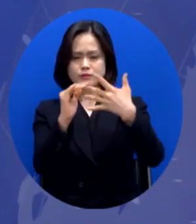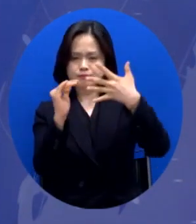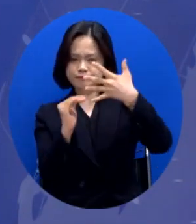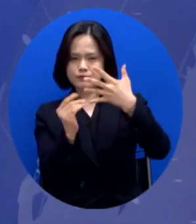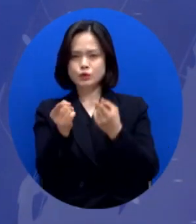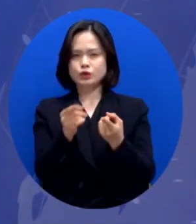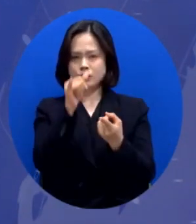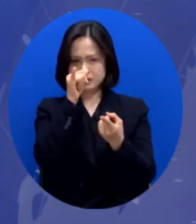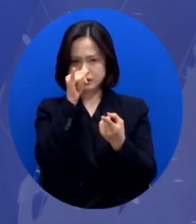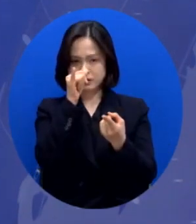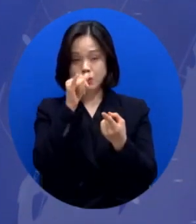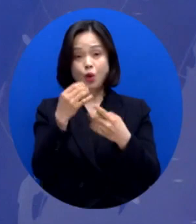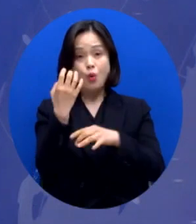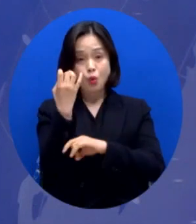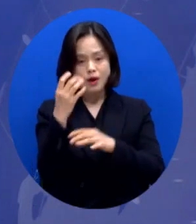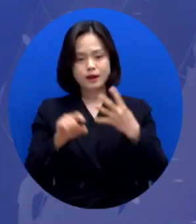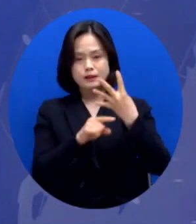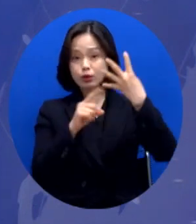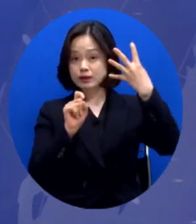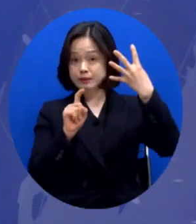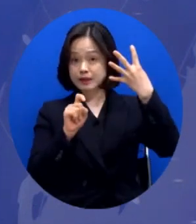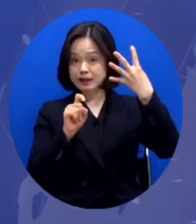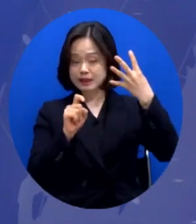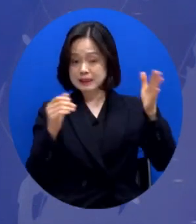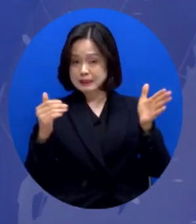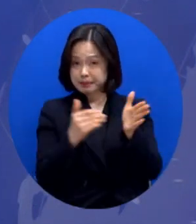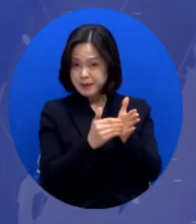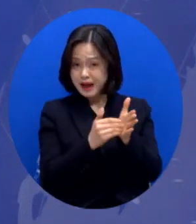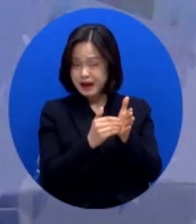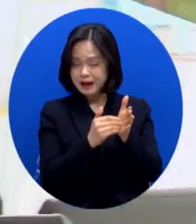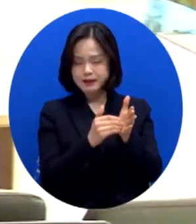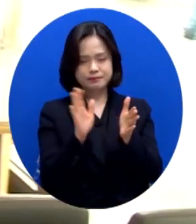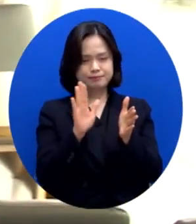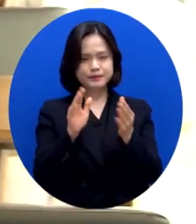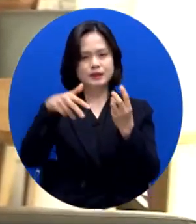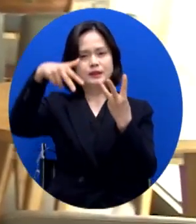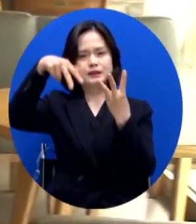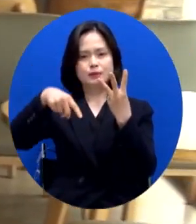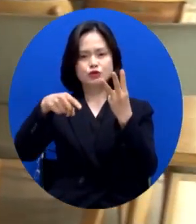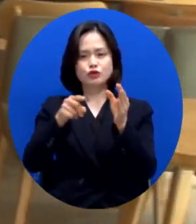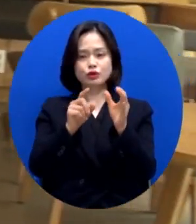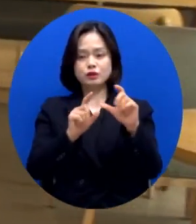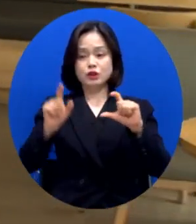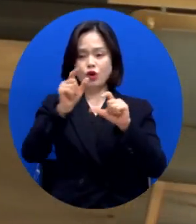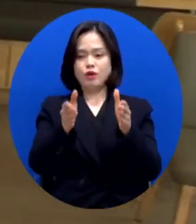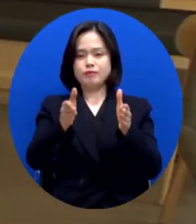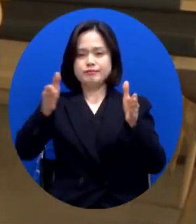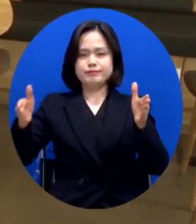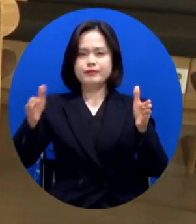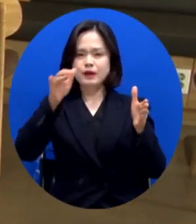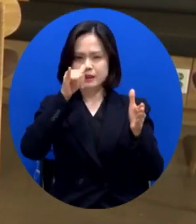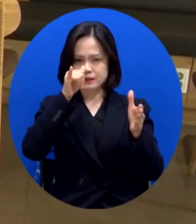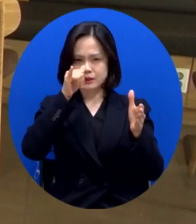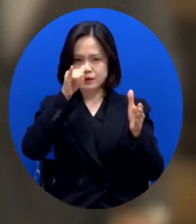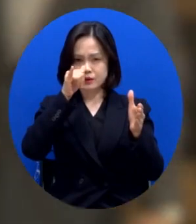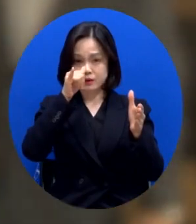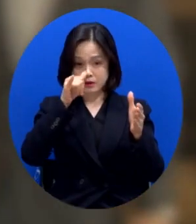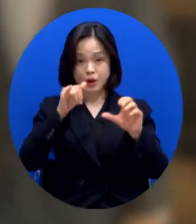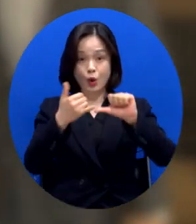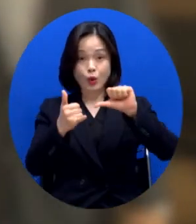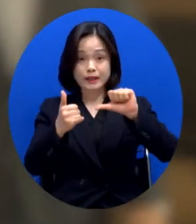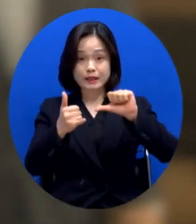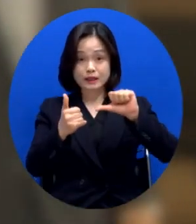11일 종료 예정이었는데요. 이번 결정으로 거리두기 단계는 3주 더 연장됩니다. 해당 기간 동안 5인 이상 사적